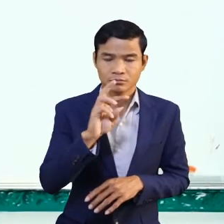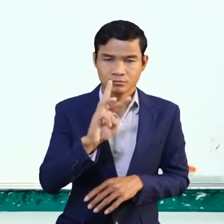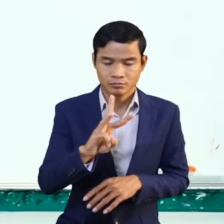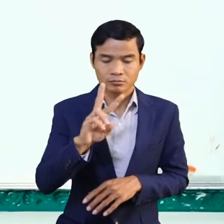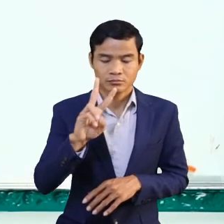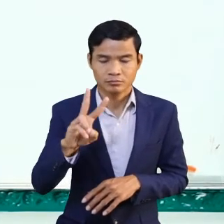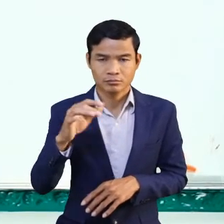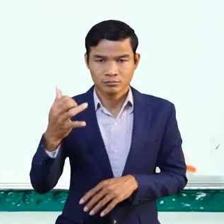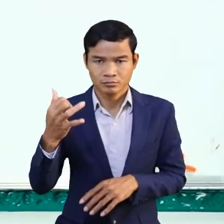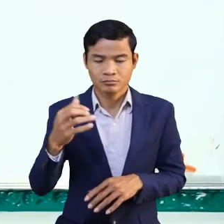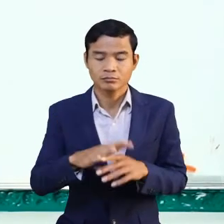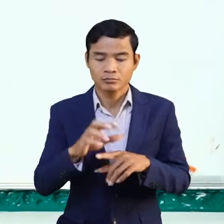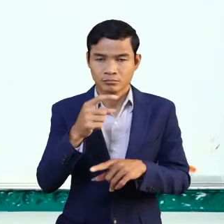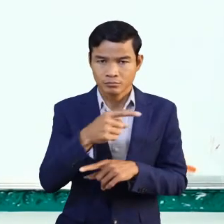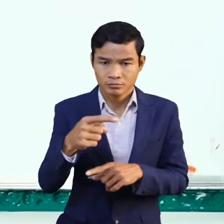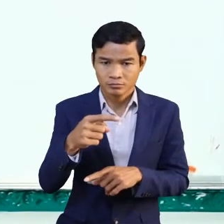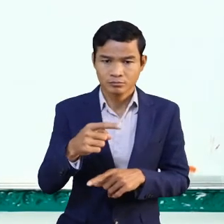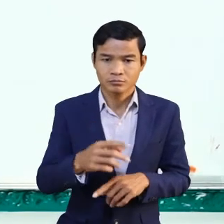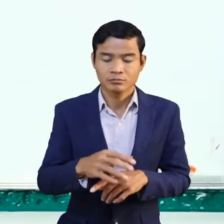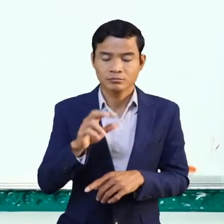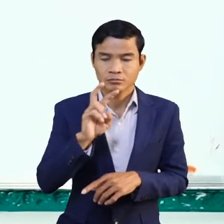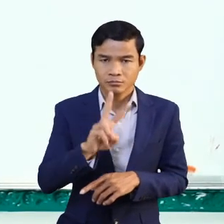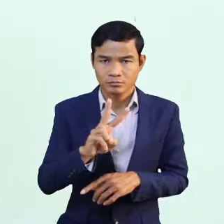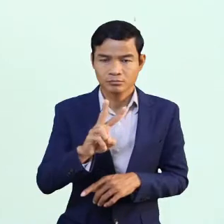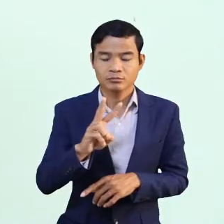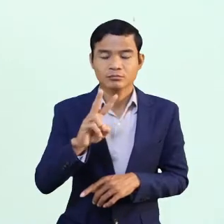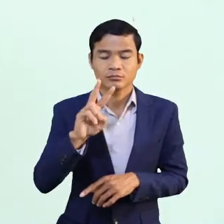27ដកឲ្យចា